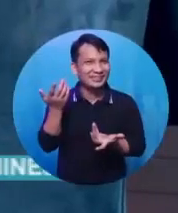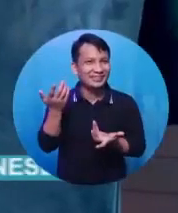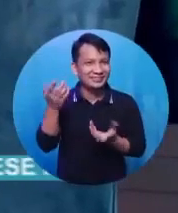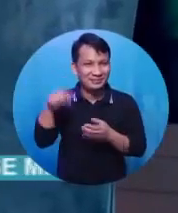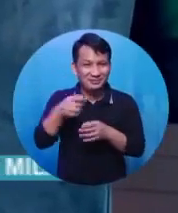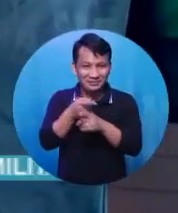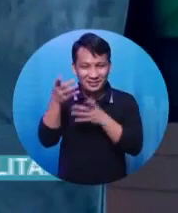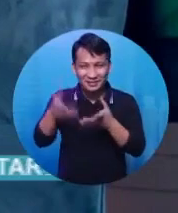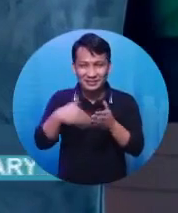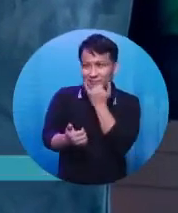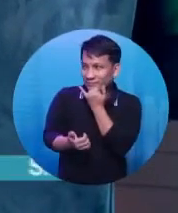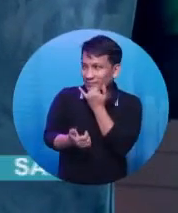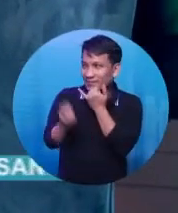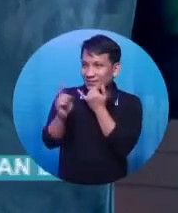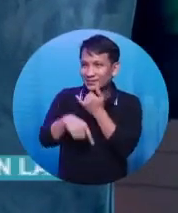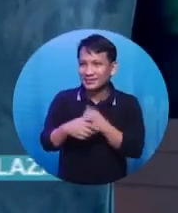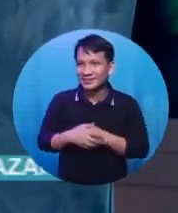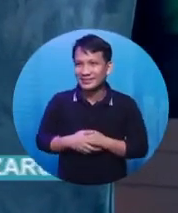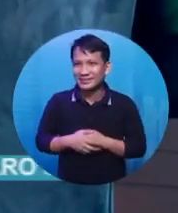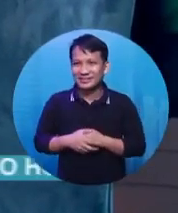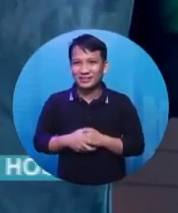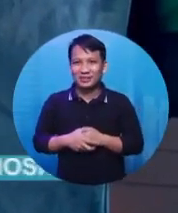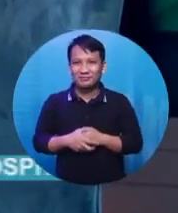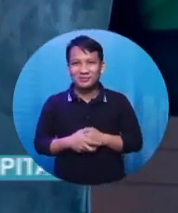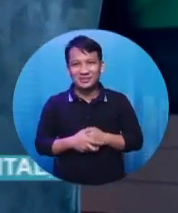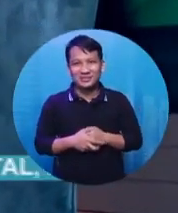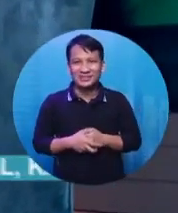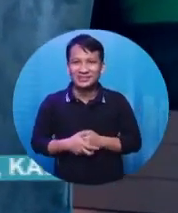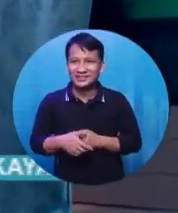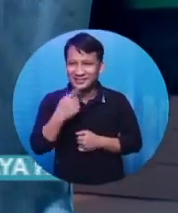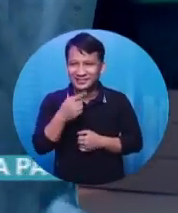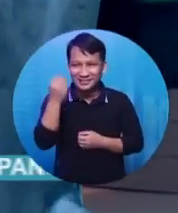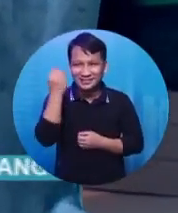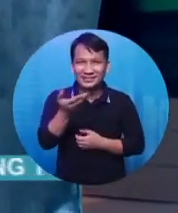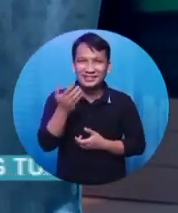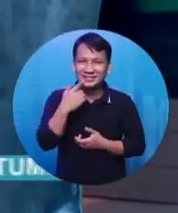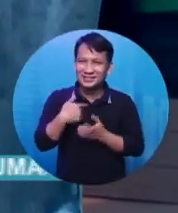Ganon dito, pag sumablay, wala. Lahat kailangan